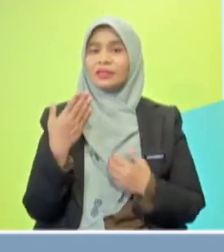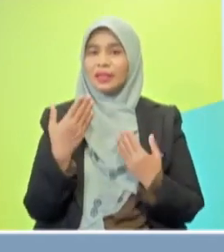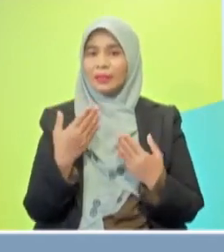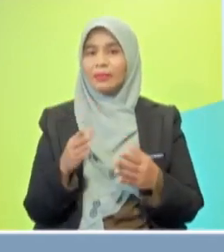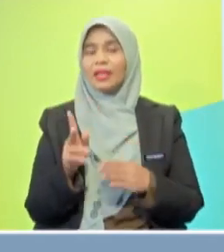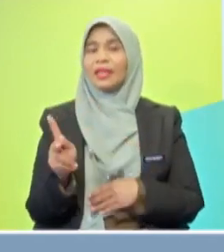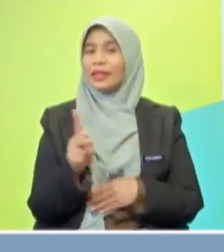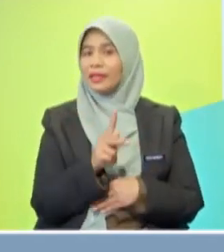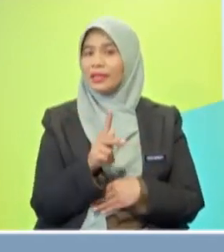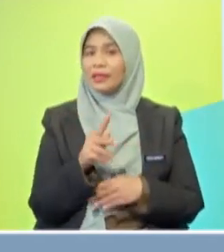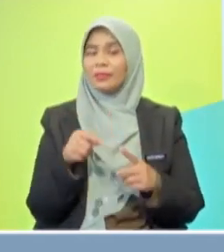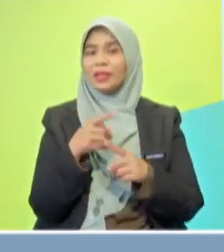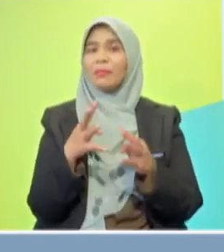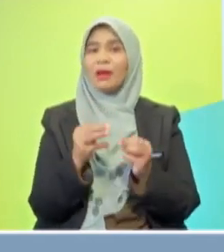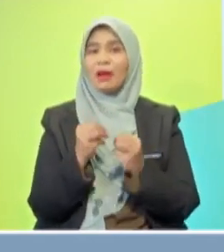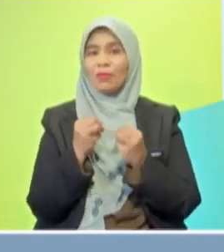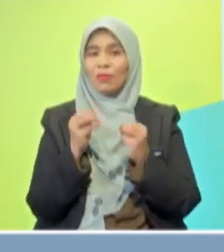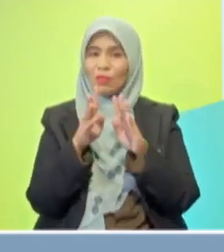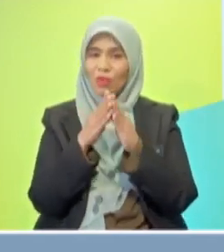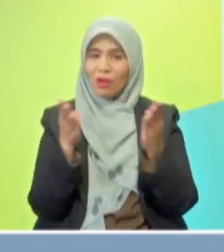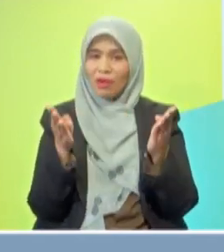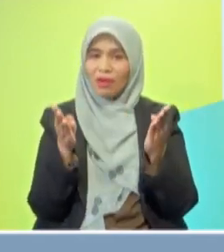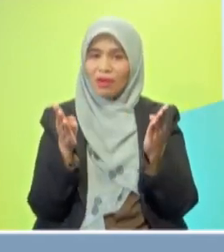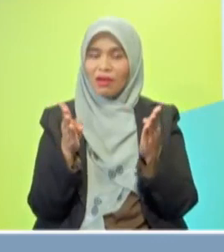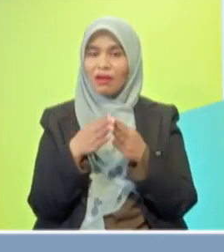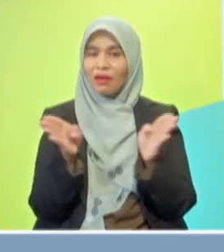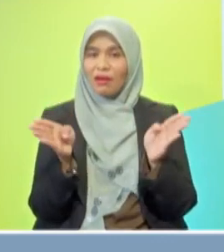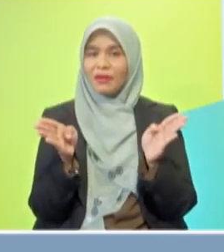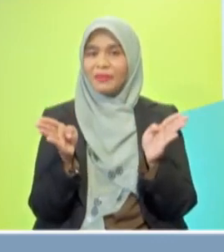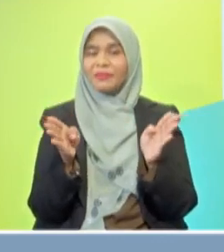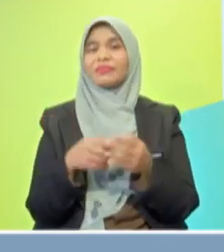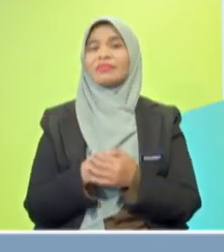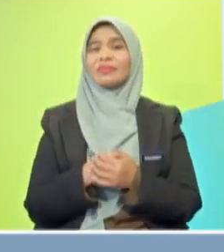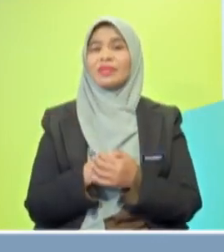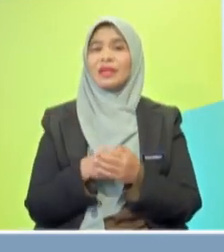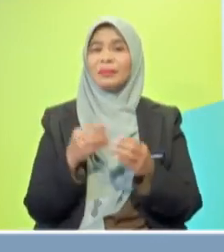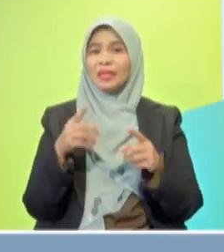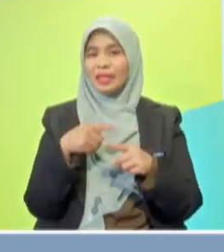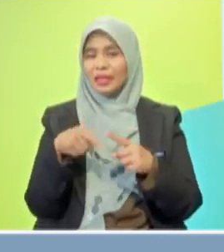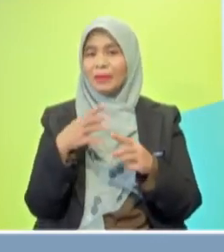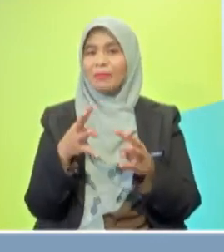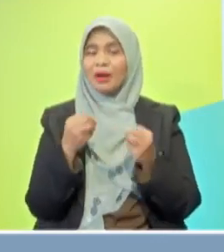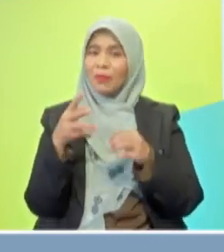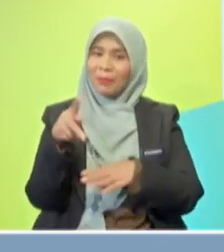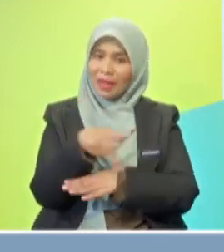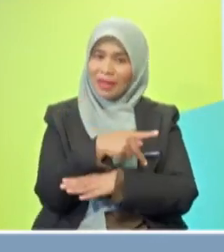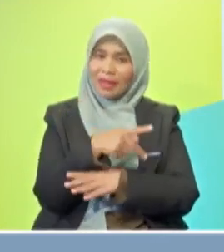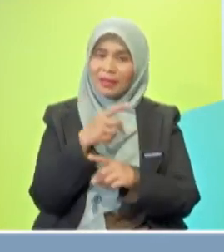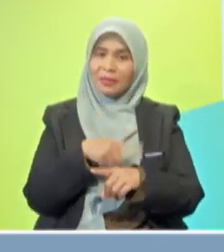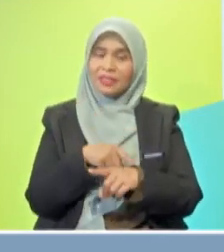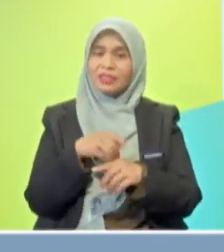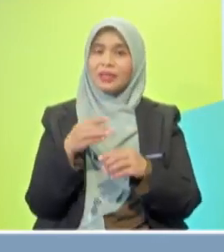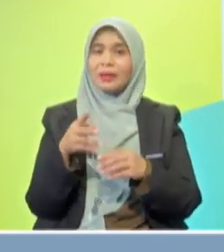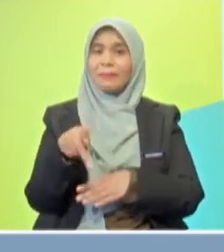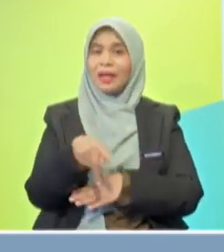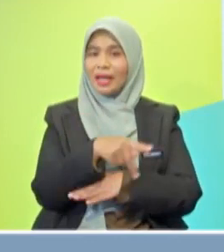membuka pakaian. Okey, kanan mana? Kita tengok patung ni kan? Kartun. Okey. Kanannya ialah yang Ustazah